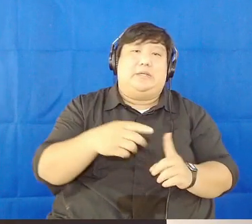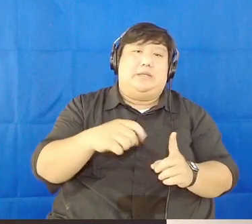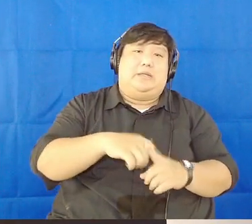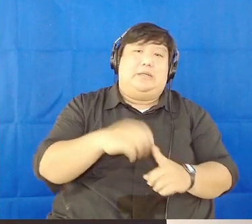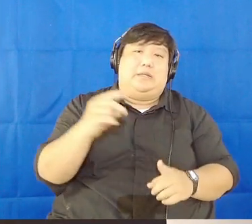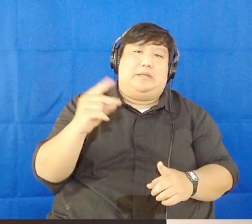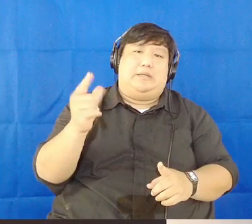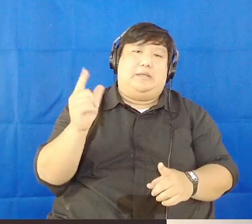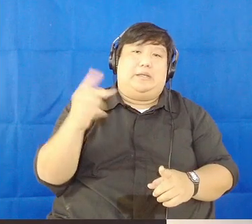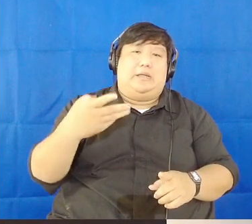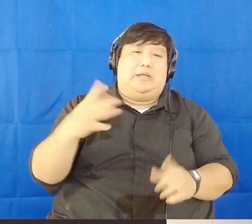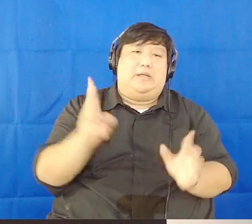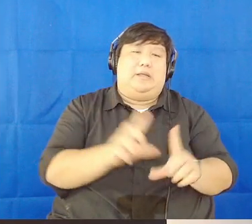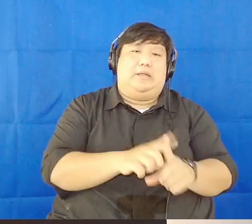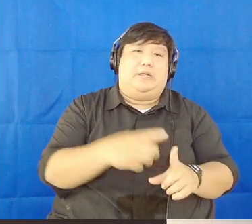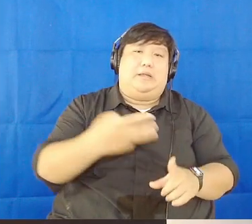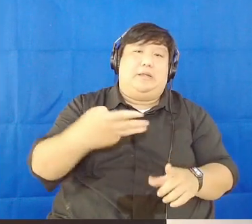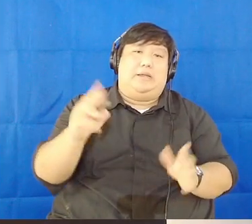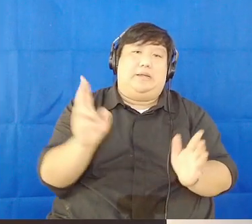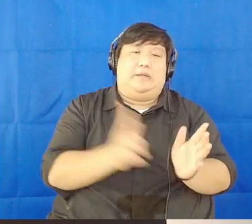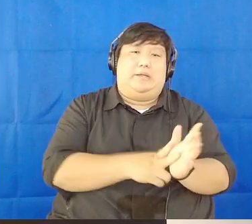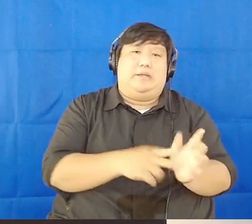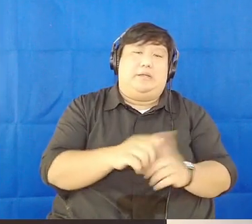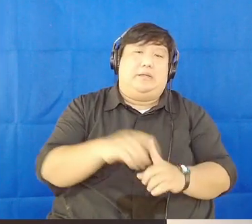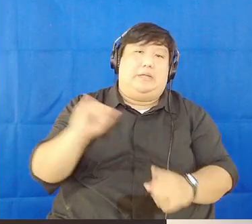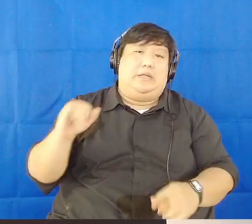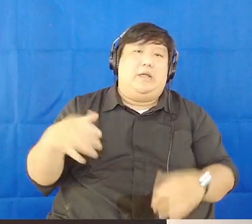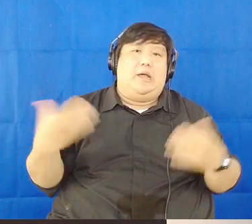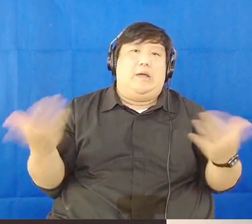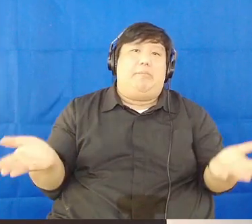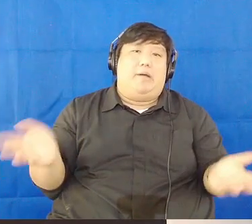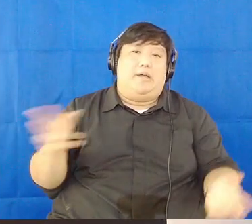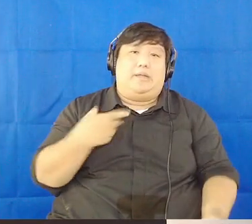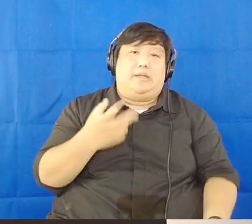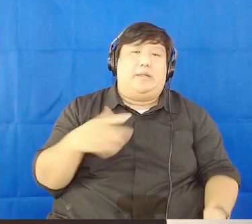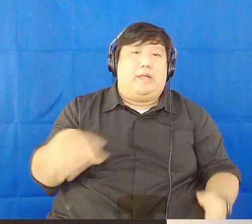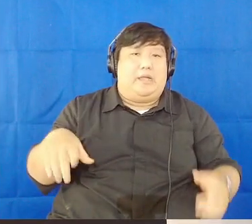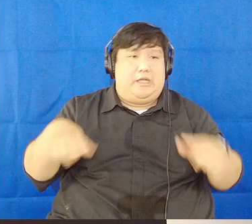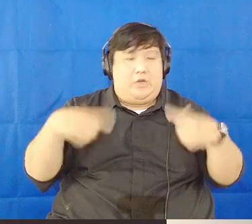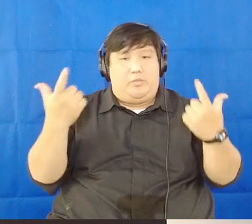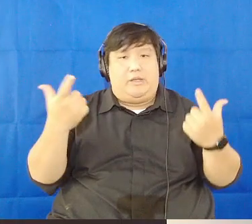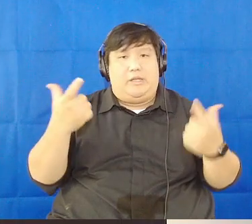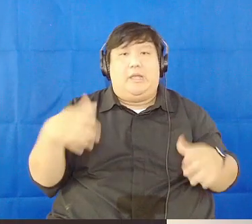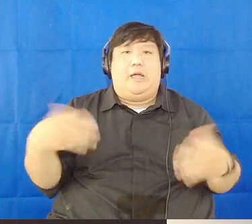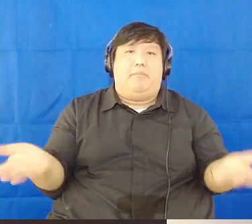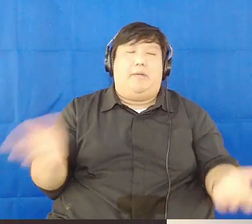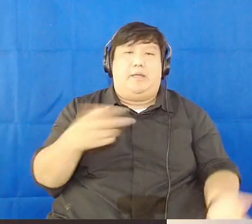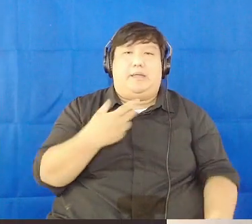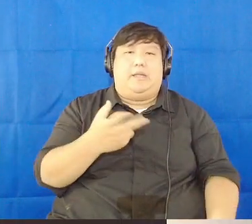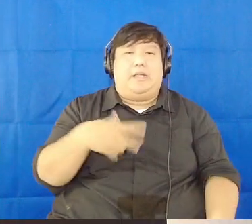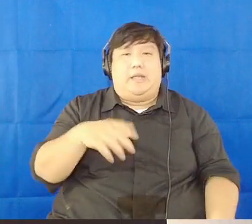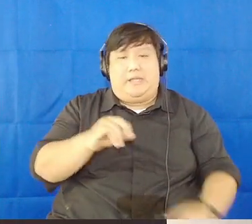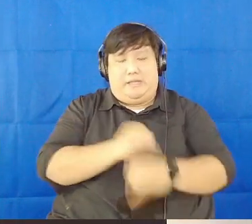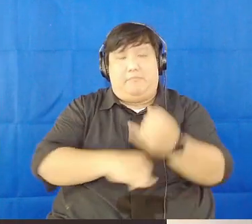kita imani. Apa yang kita hidupi juga adalah apa yang kita imani. Tuhan memberkati kita.